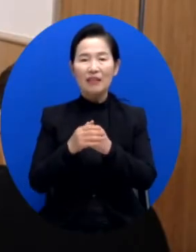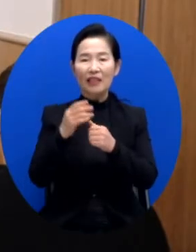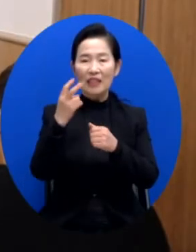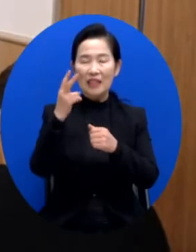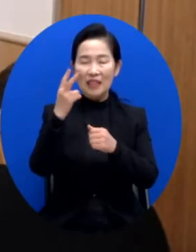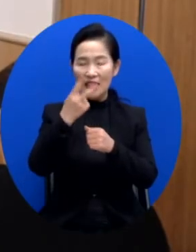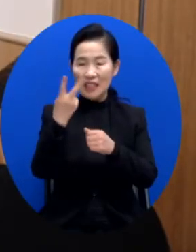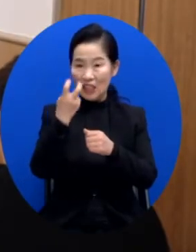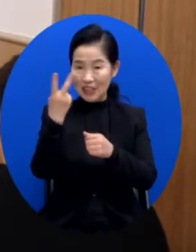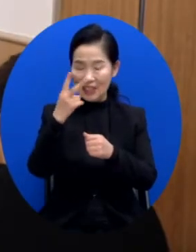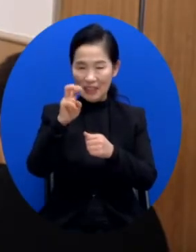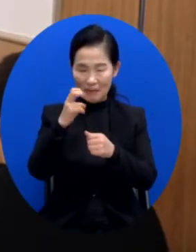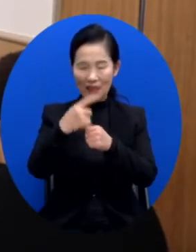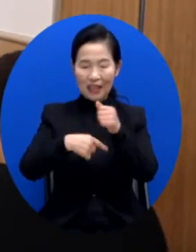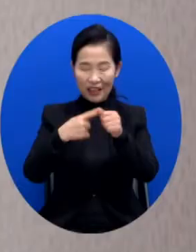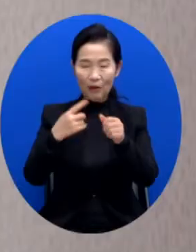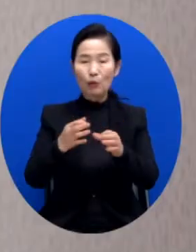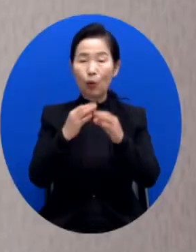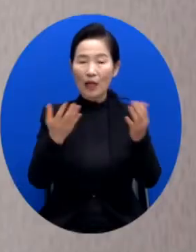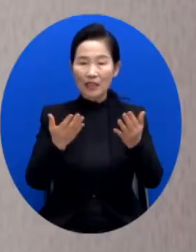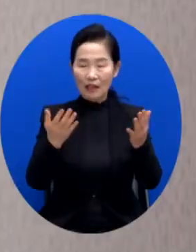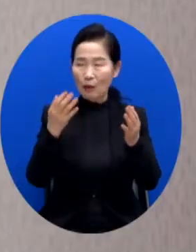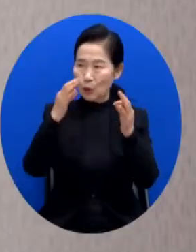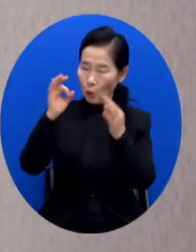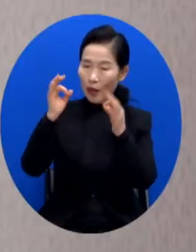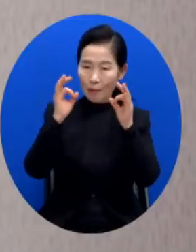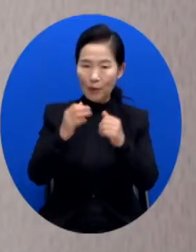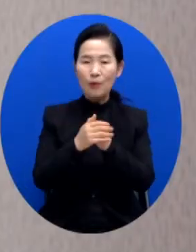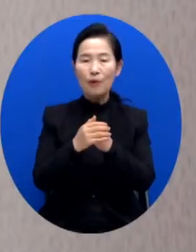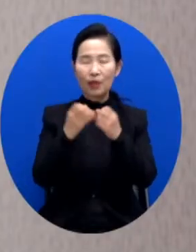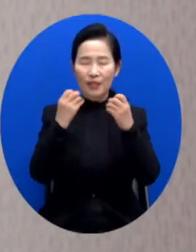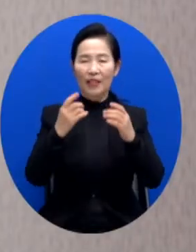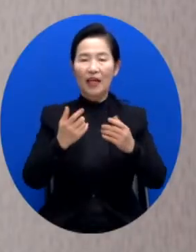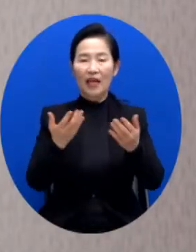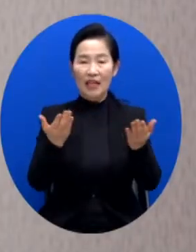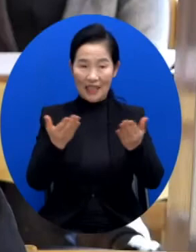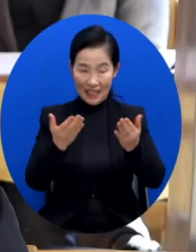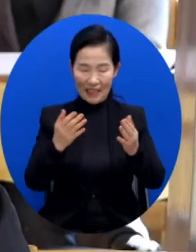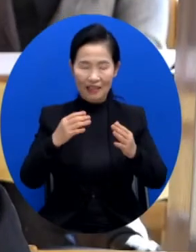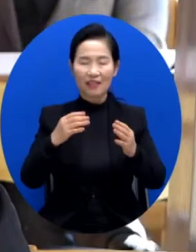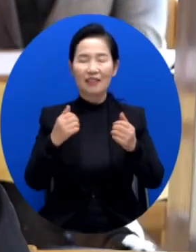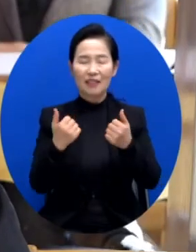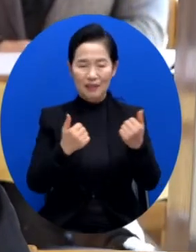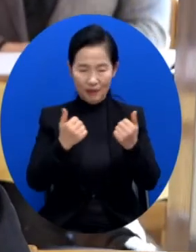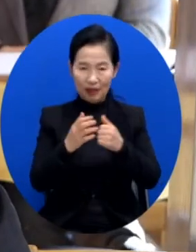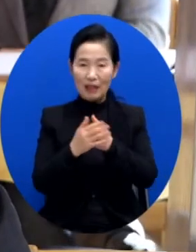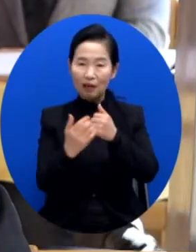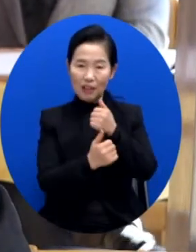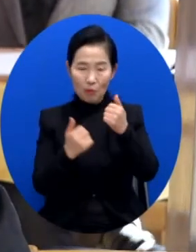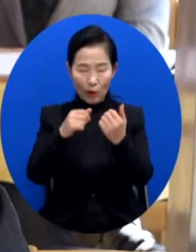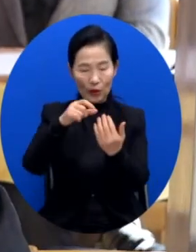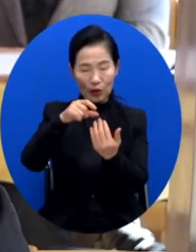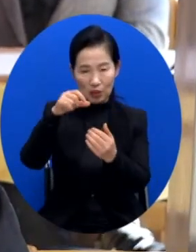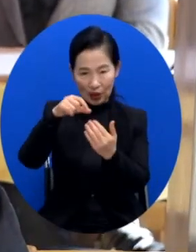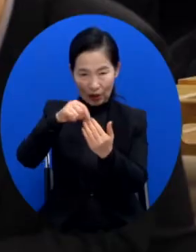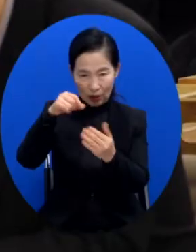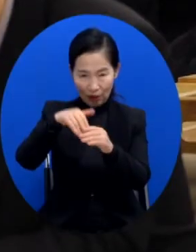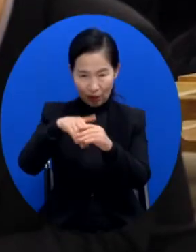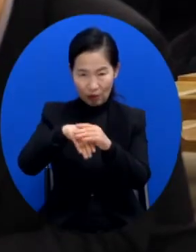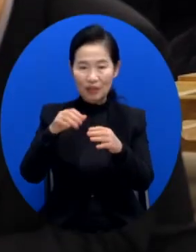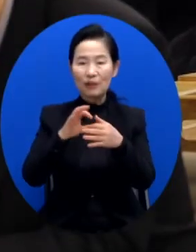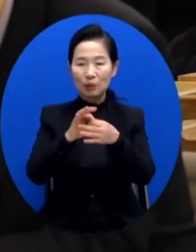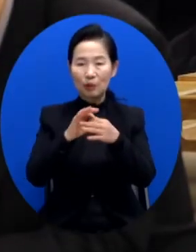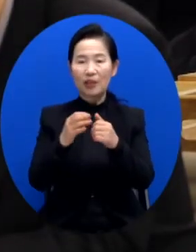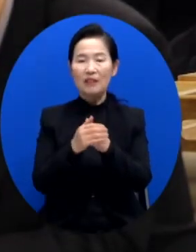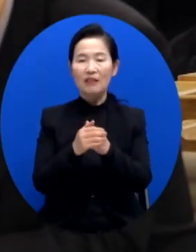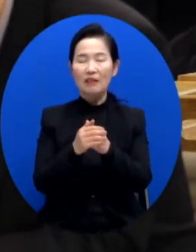사역을 돌아보고 2021년 새로운 사역들을 논의했습니다 또 임원 선거를 통해 광주 동명 교회 정도